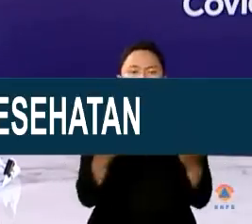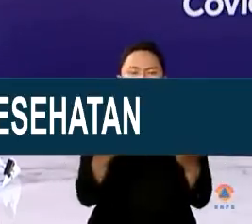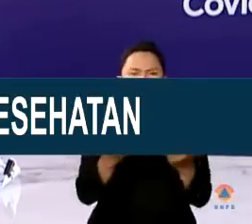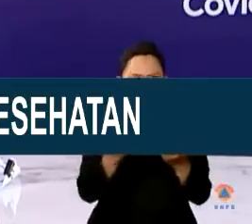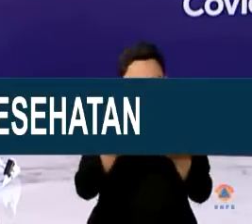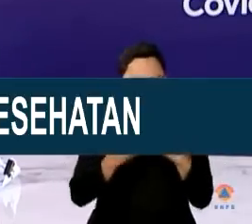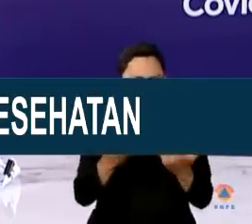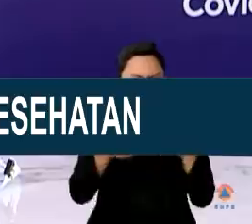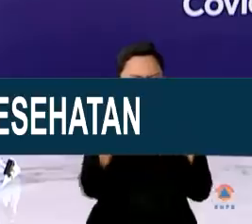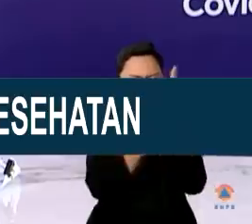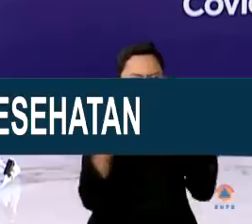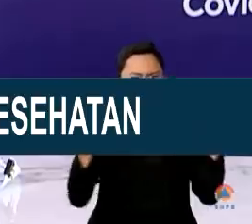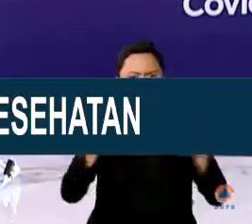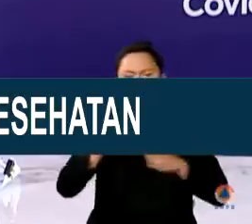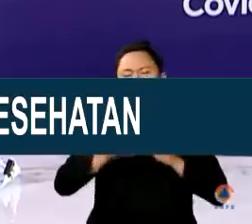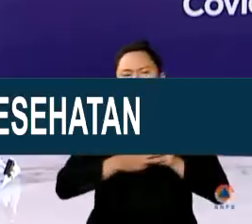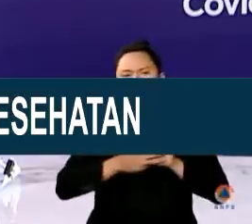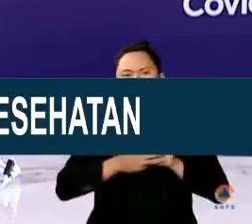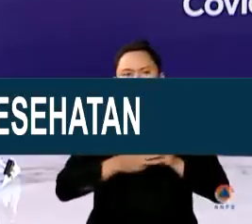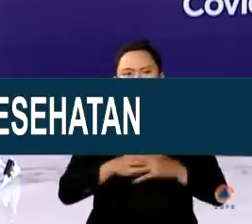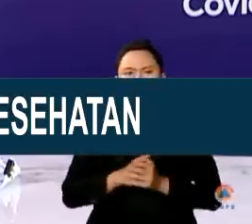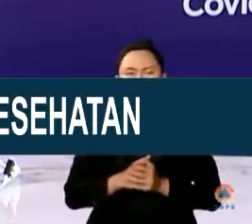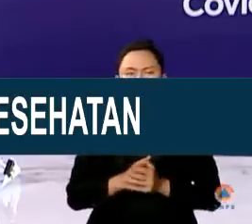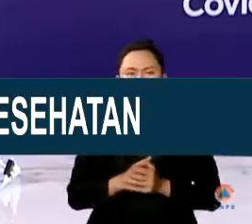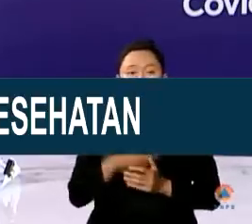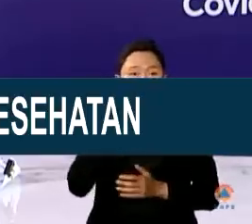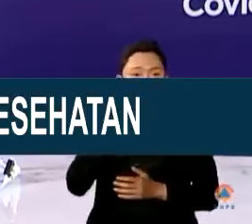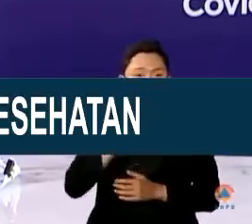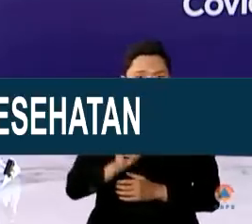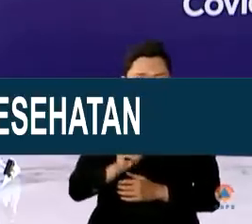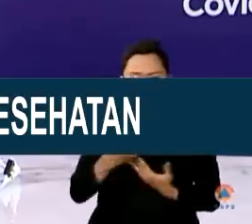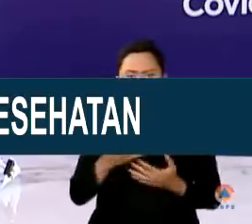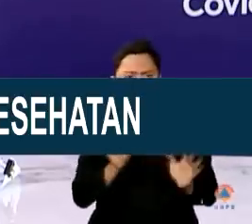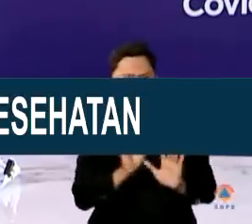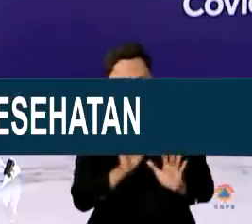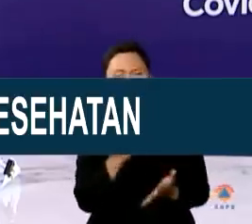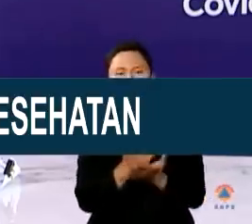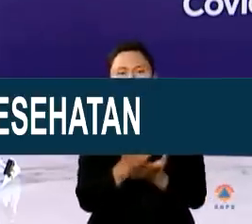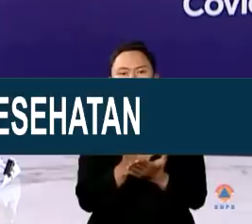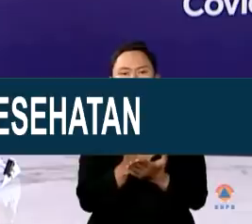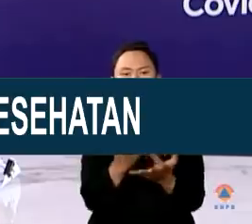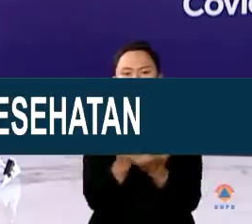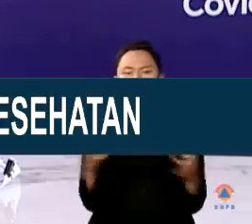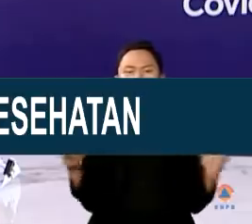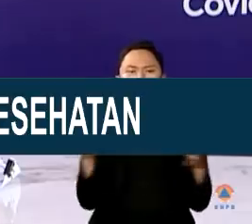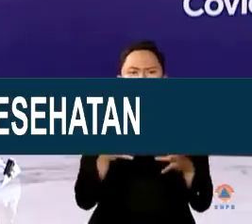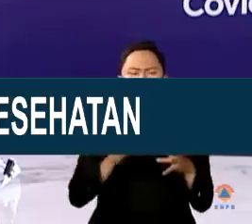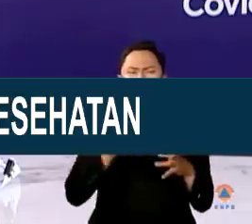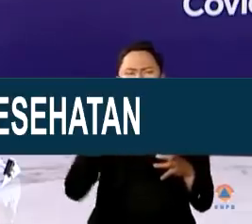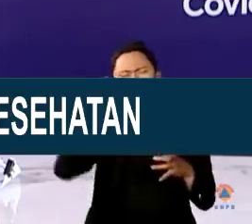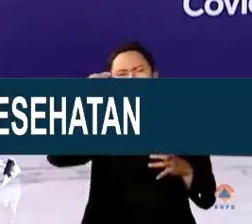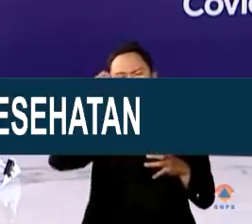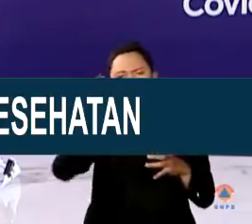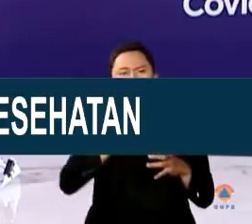harus terus menjalankan protokol 3M, baik saat memiliki gejala ataupun tidak. Kerumunan menyulitkan